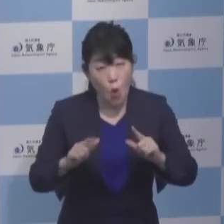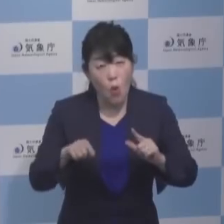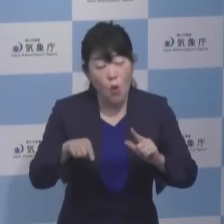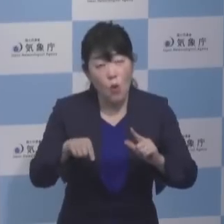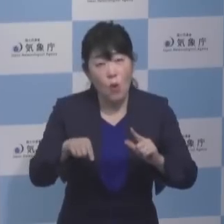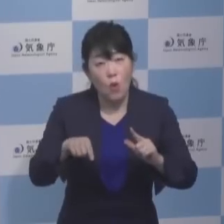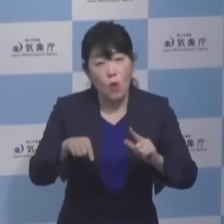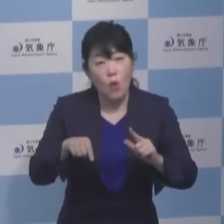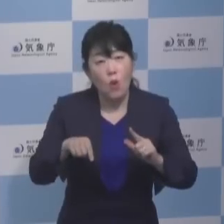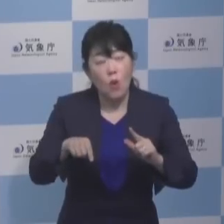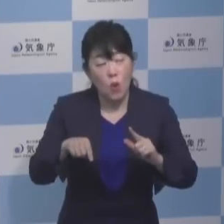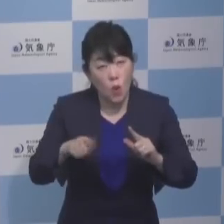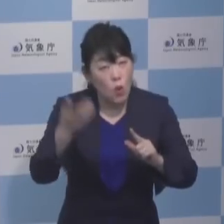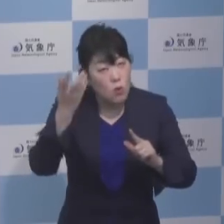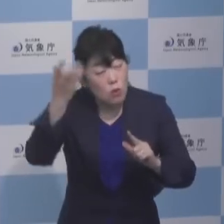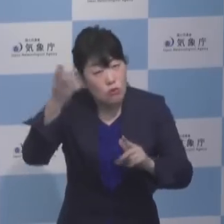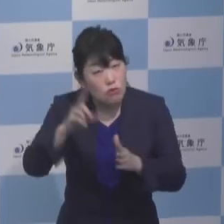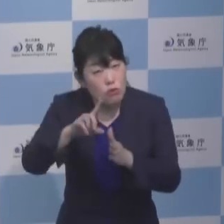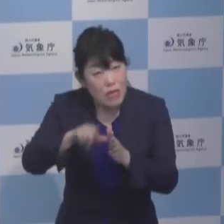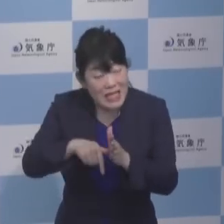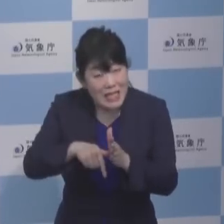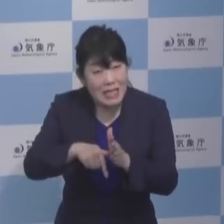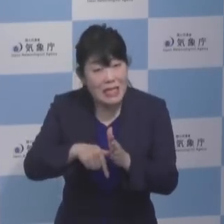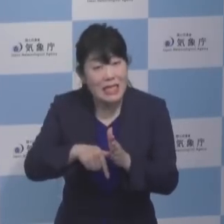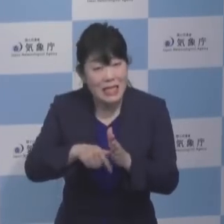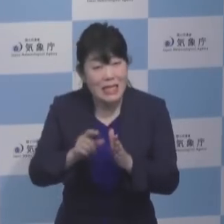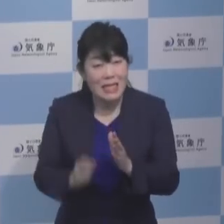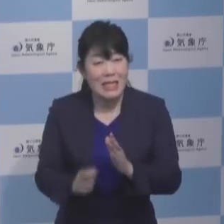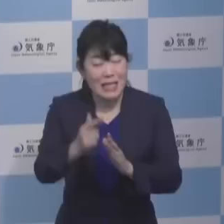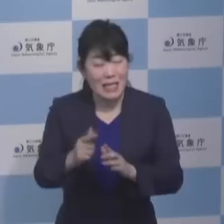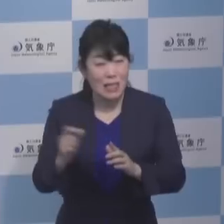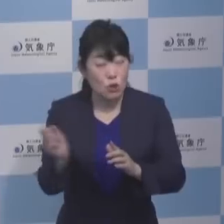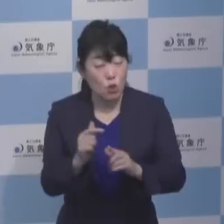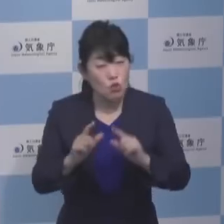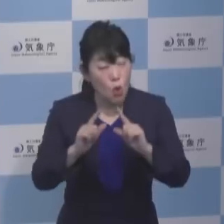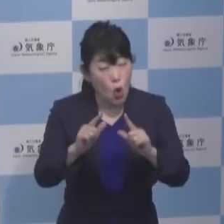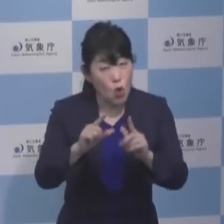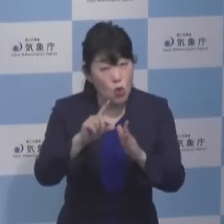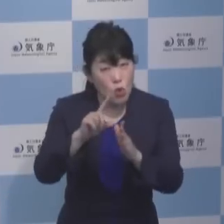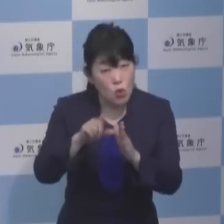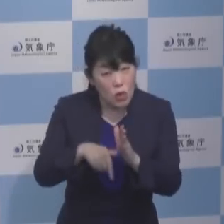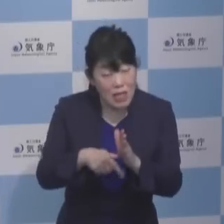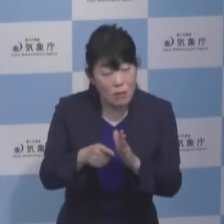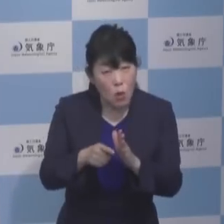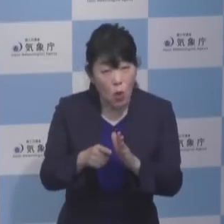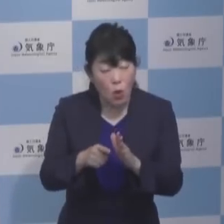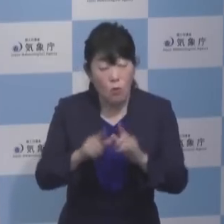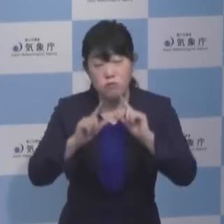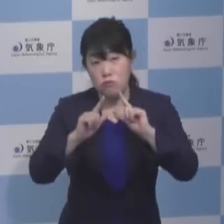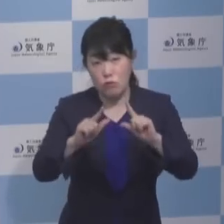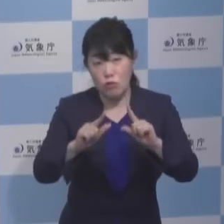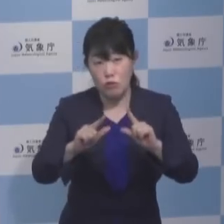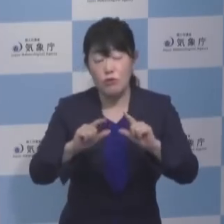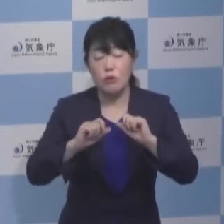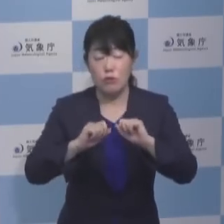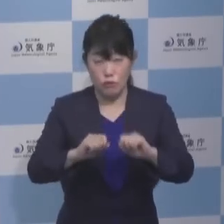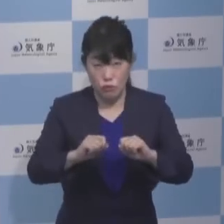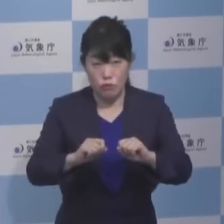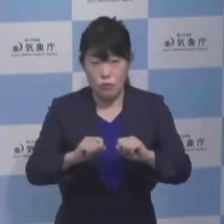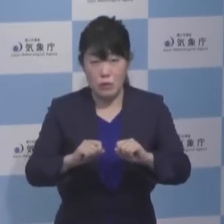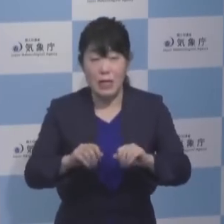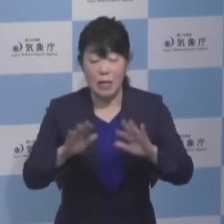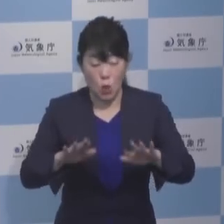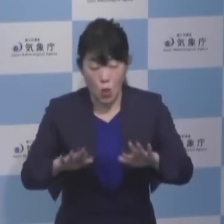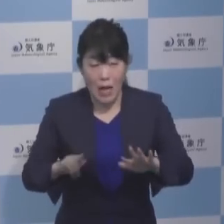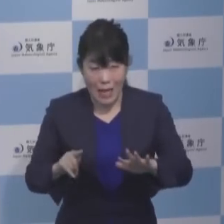予測というのも緊急地震速報の中でやりますよというふうにしてから、はい、今回が初めてのケースですか。 そうですね、今回が初め